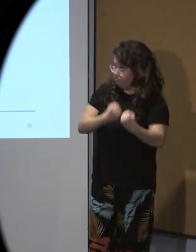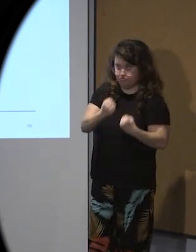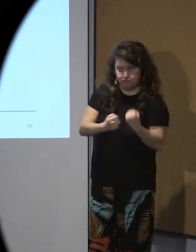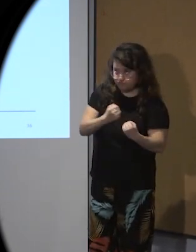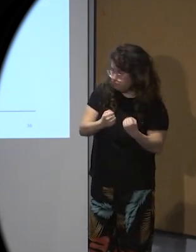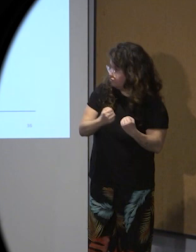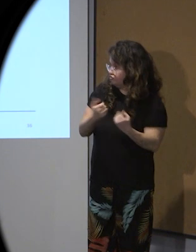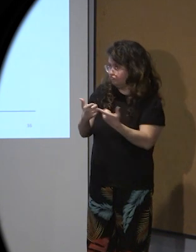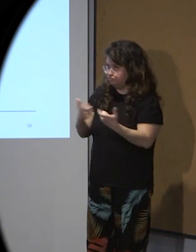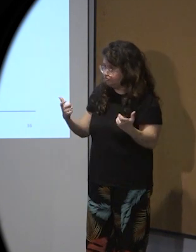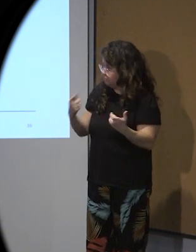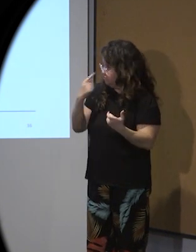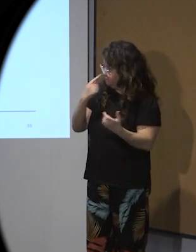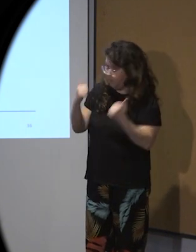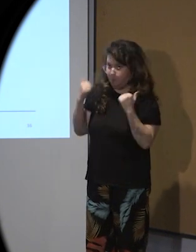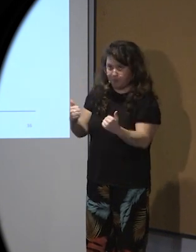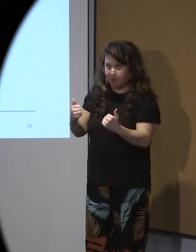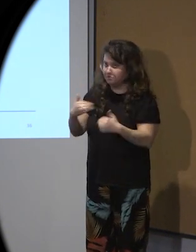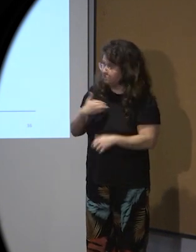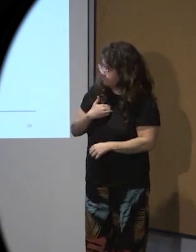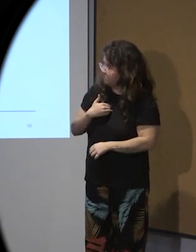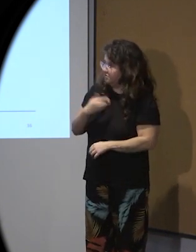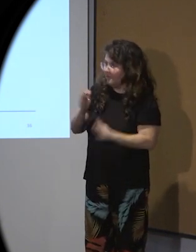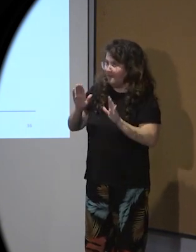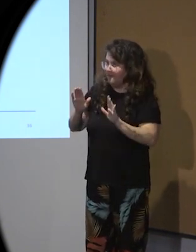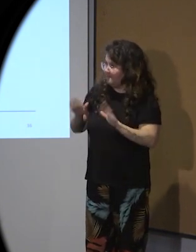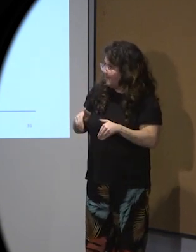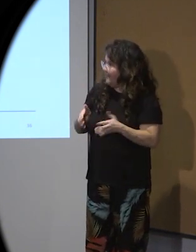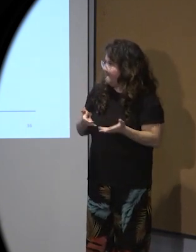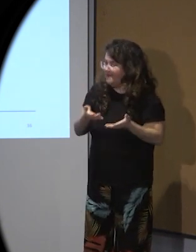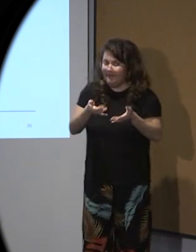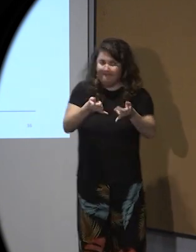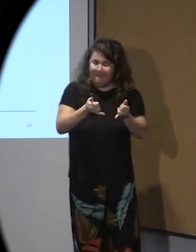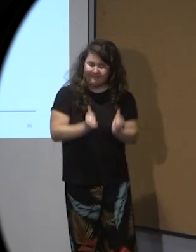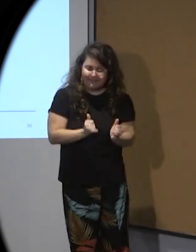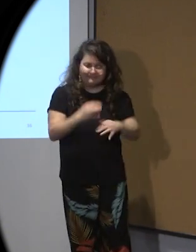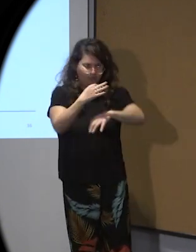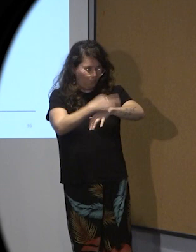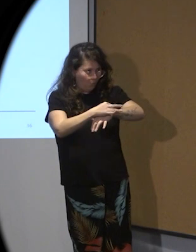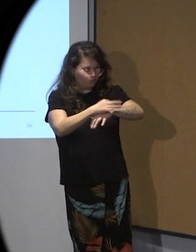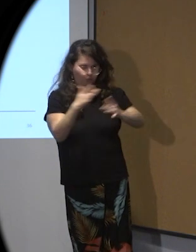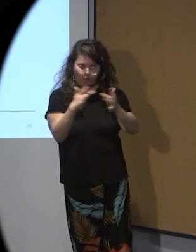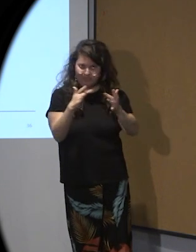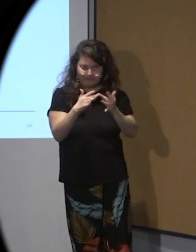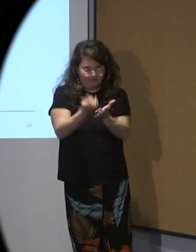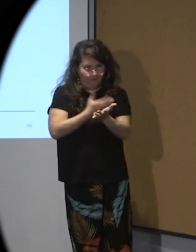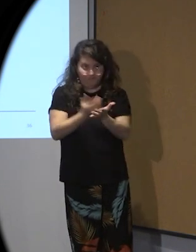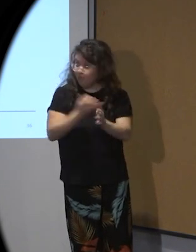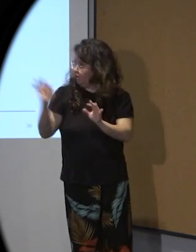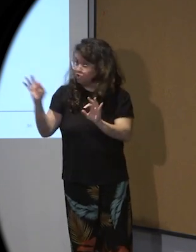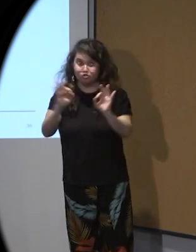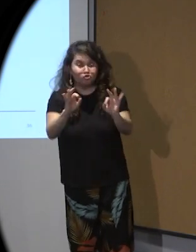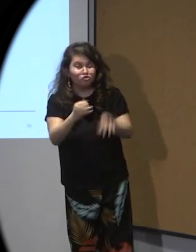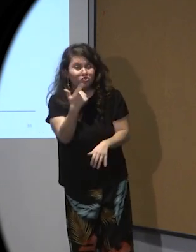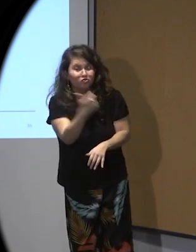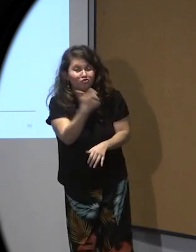voir l'exposé. Et je me sens bien en plus aujourd'hui. Très bien. Même si je suis assis, j'ai une montre connectée qui m'a dit. C'est très bien attention, quand vous dites tous les ça fait 2-3 trop jours, longtemps. c'est très bien parce que comme ça, il y a des